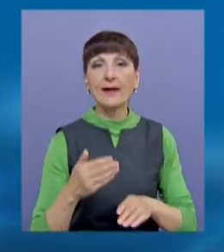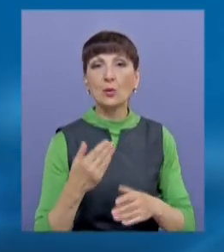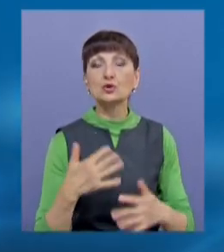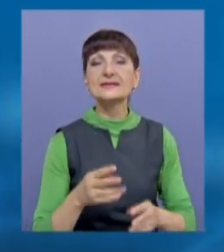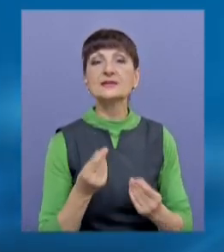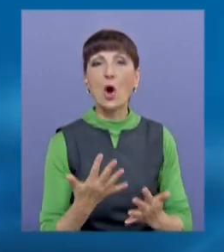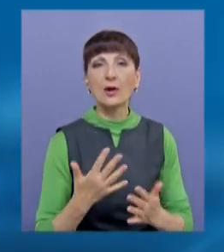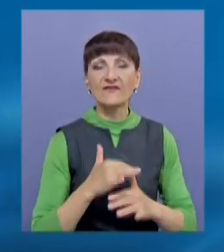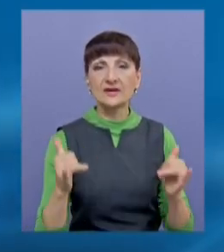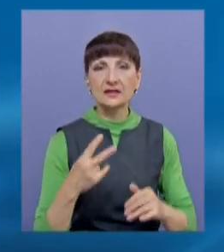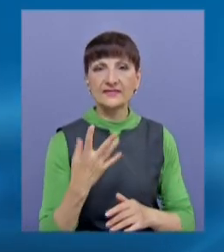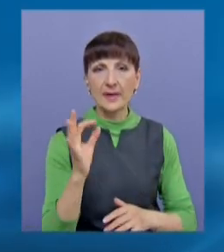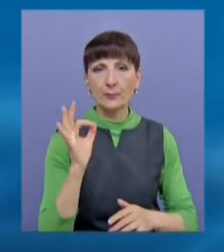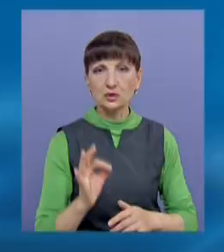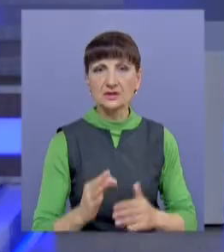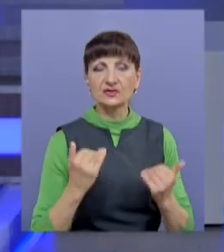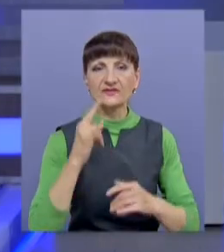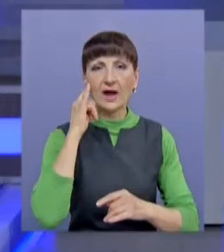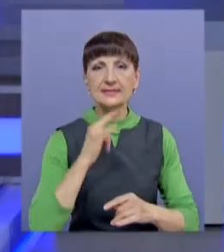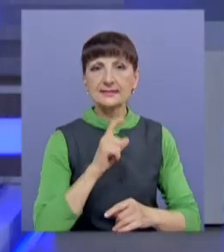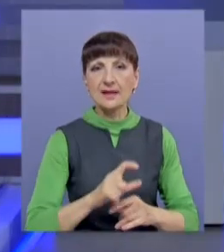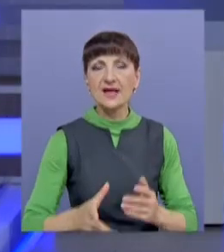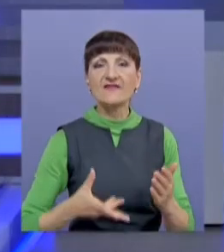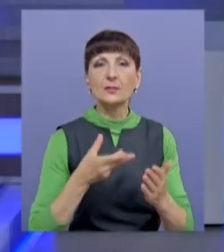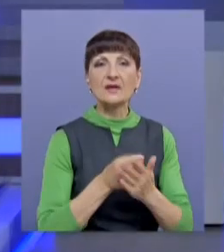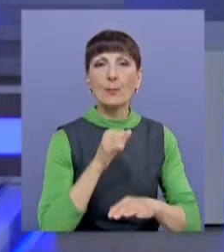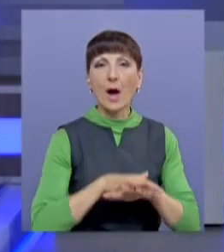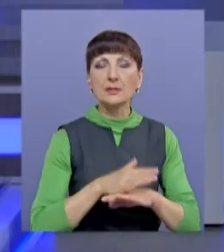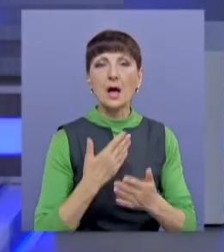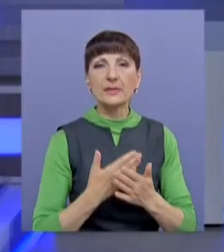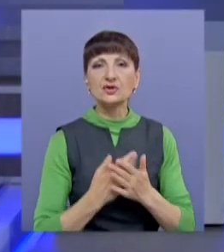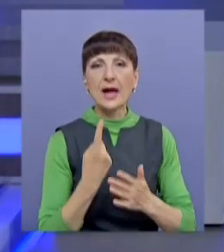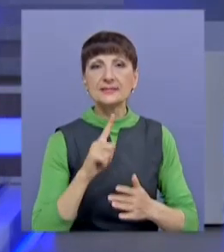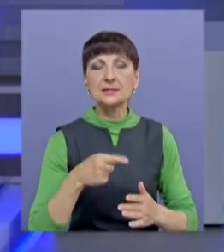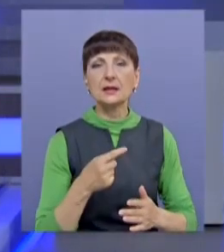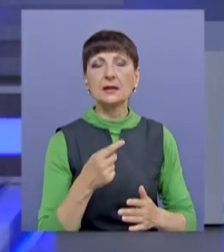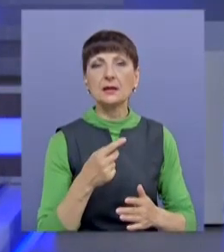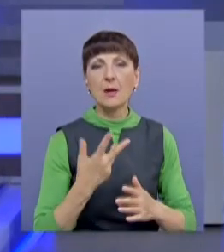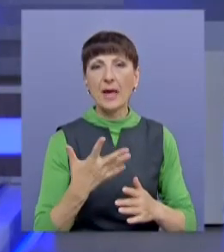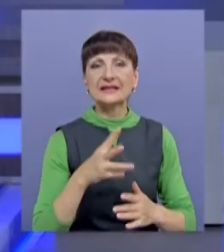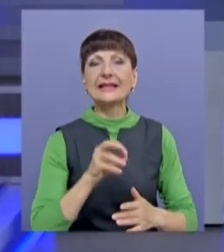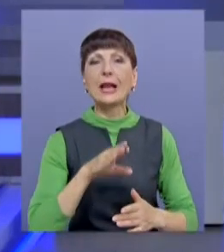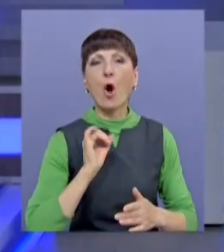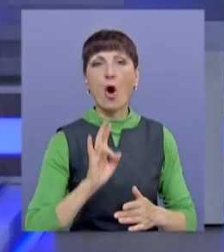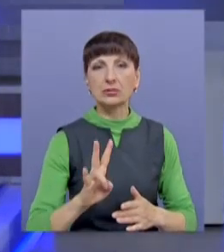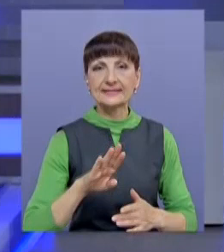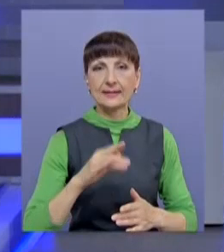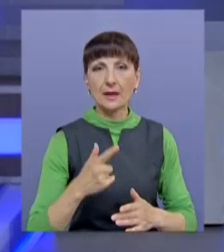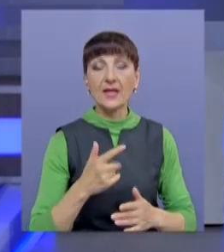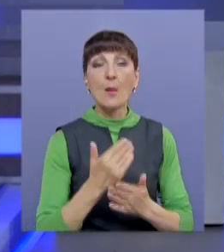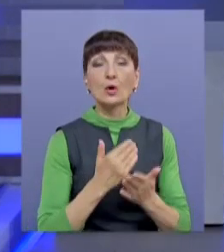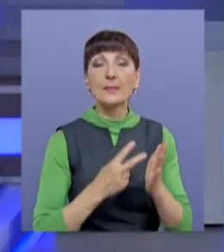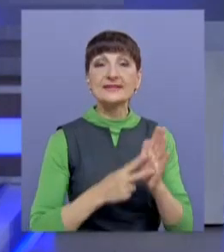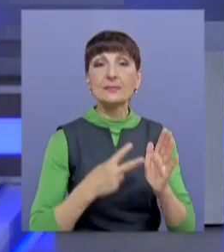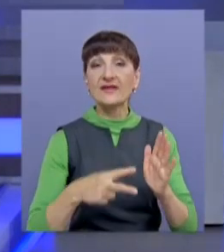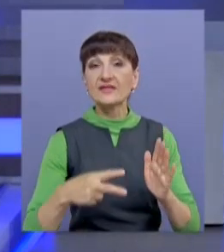выросла на 25%. Сейчас казахстанцы выплачивают банкам почти 1,5 триллиона тенге. Только по программе